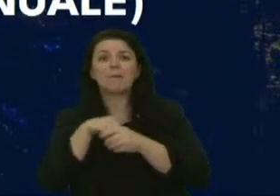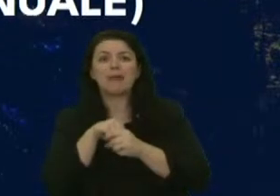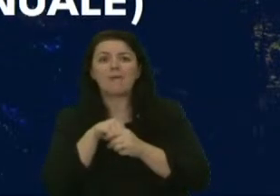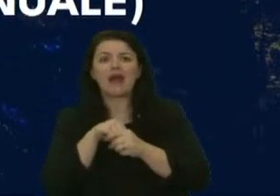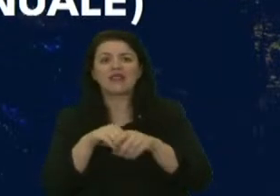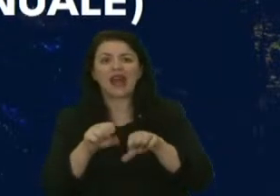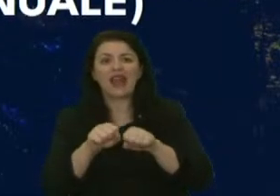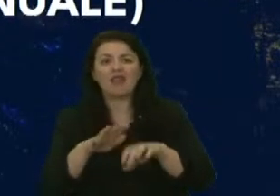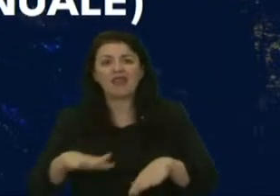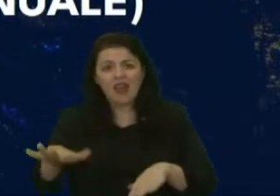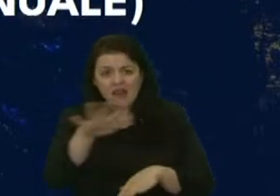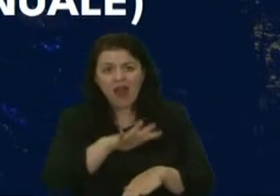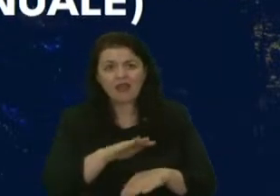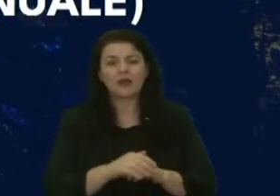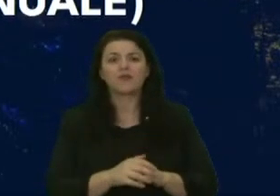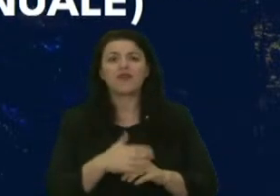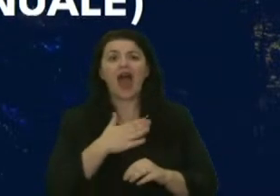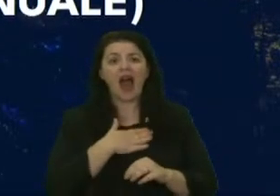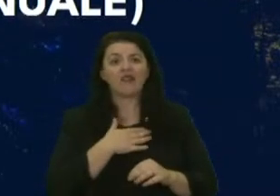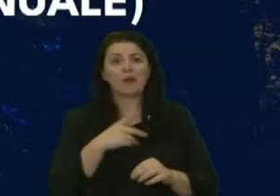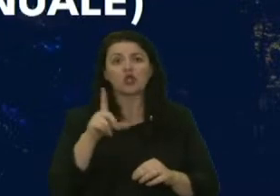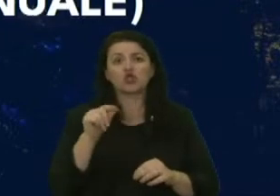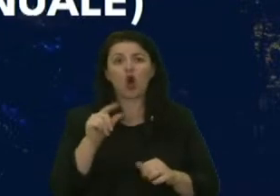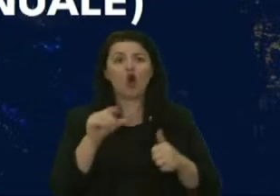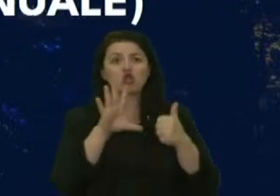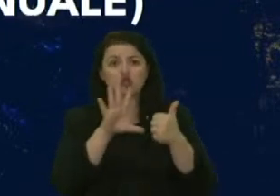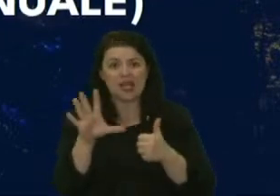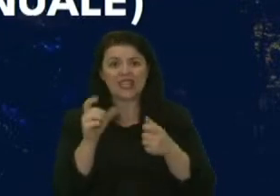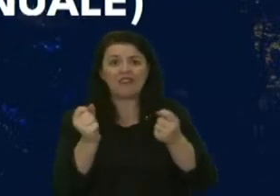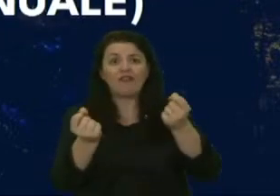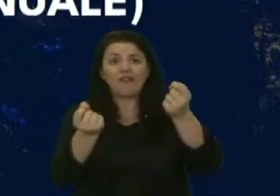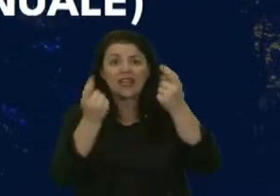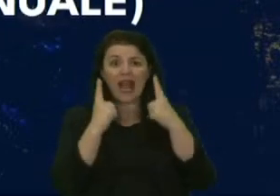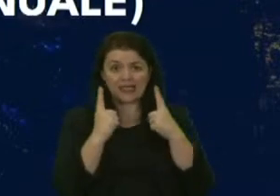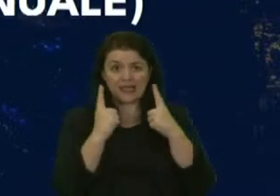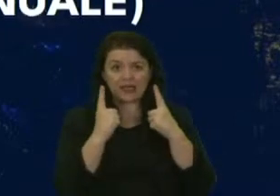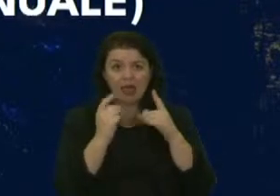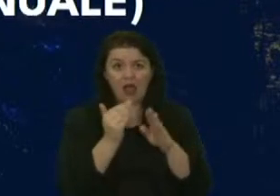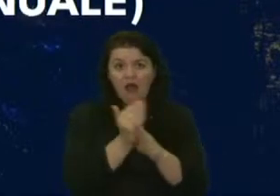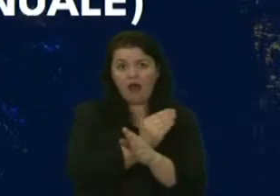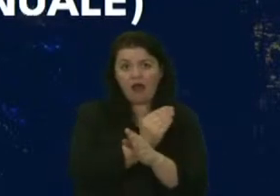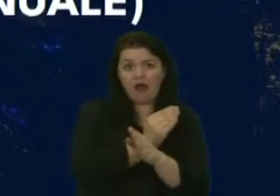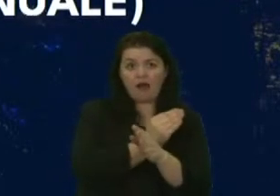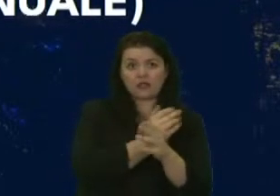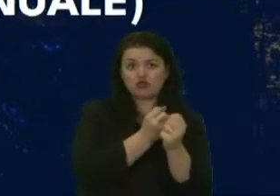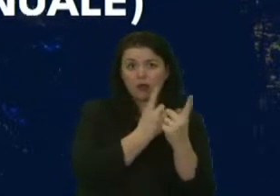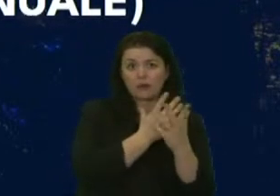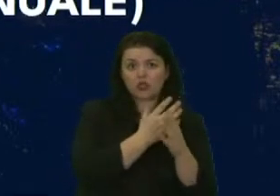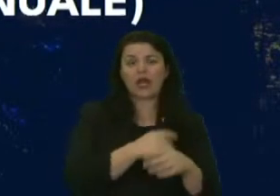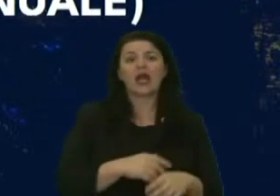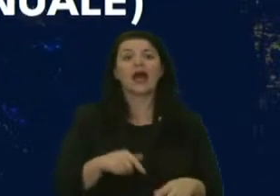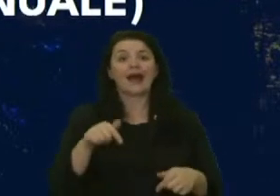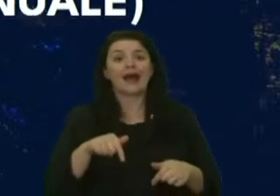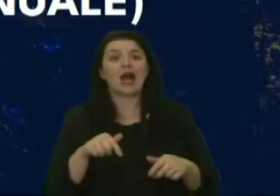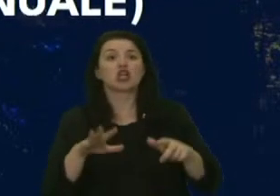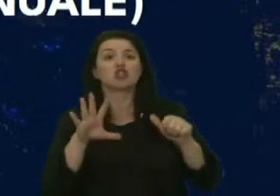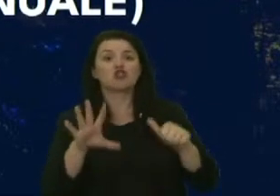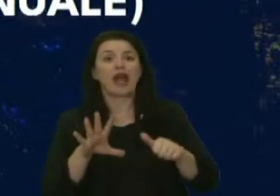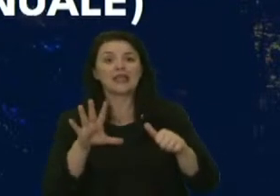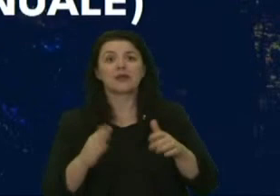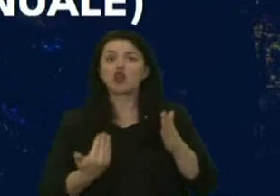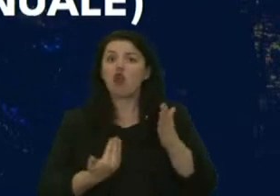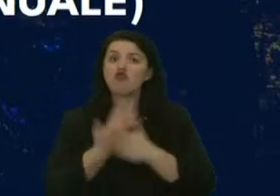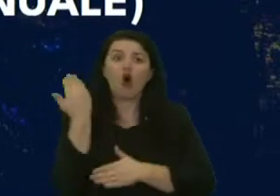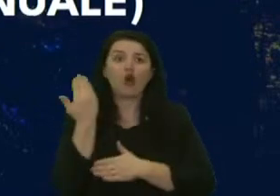teren de asemenea avem 26 de proiecte care se finalizează în acest an începute în anii anteriori 16 proiecte noi